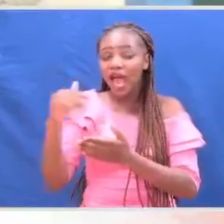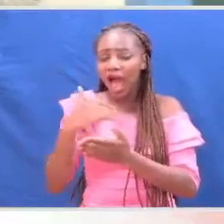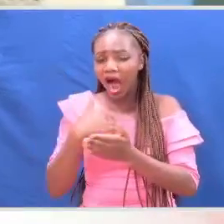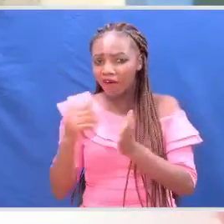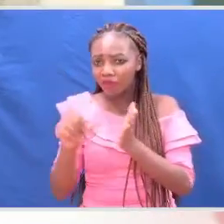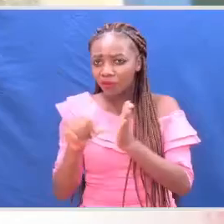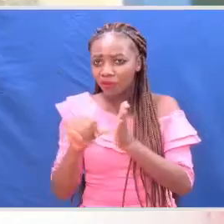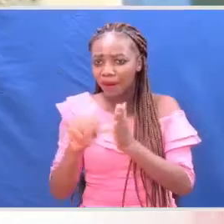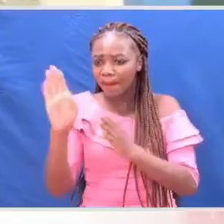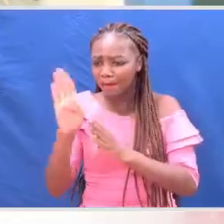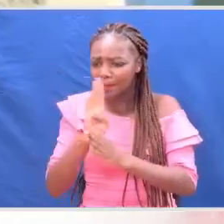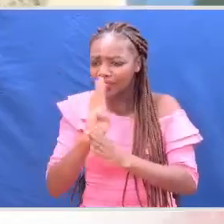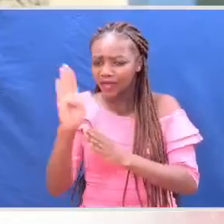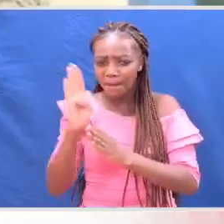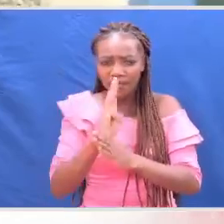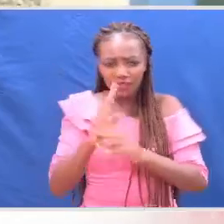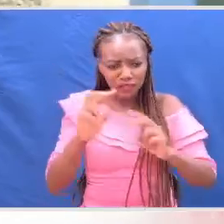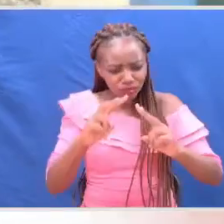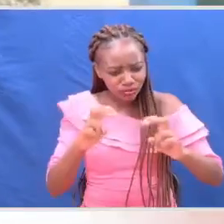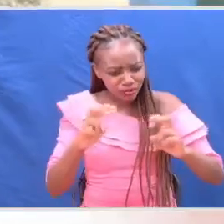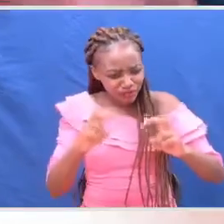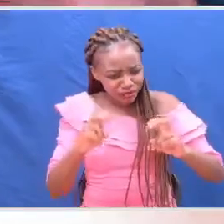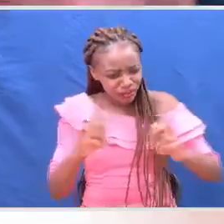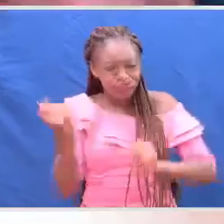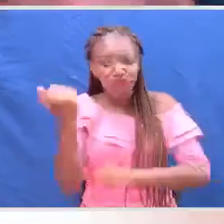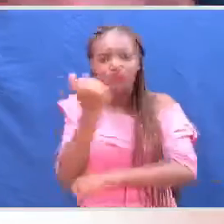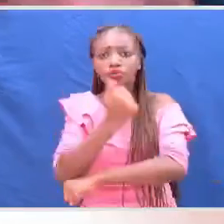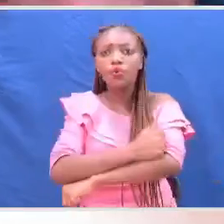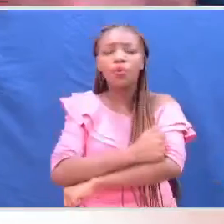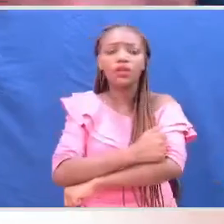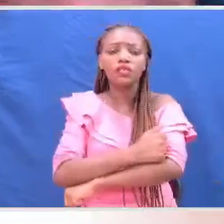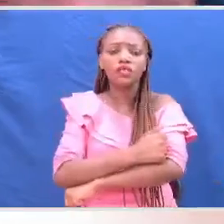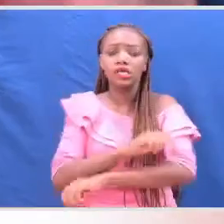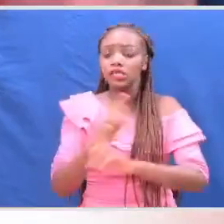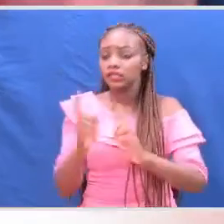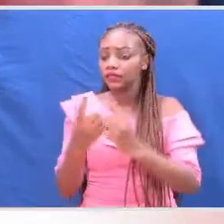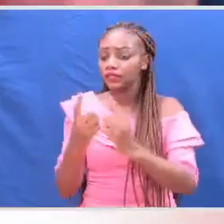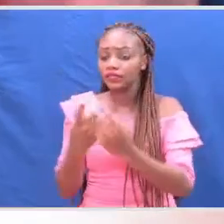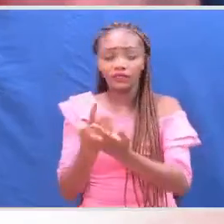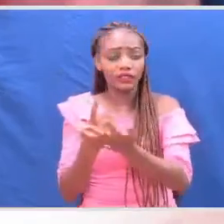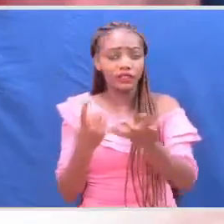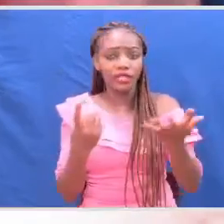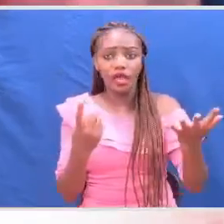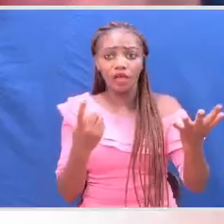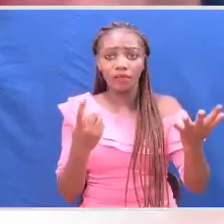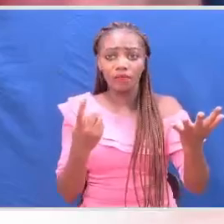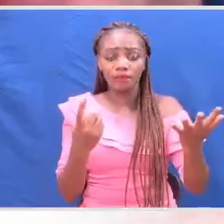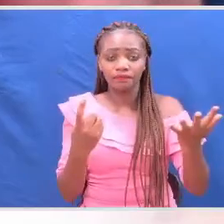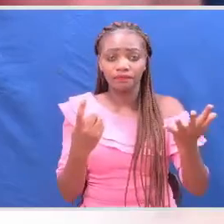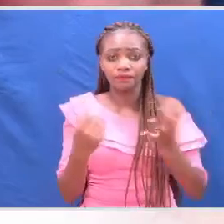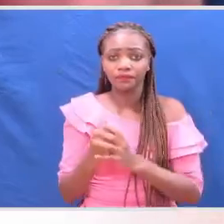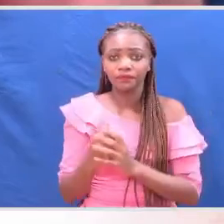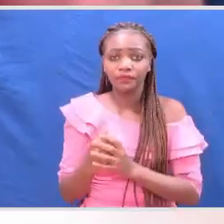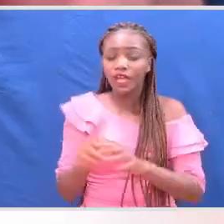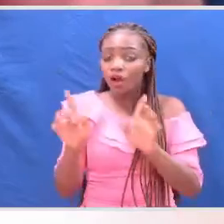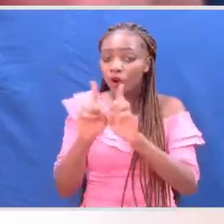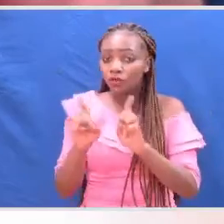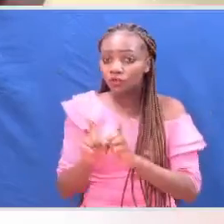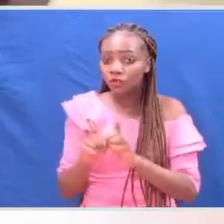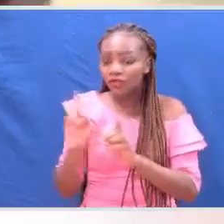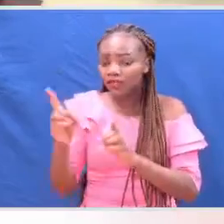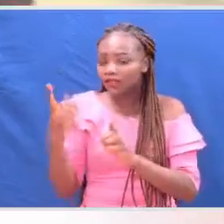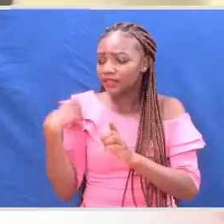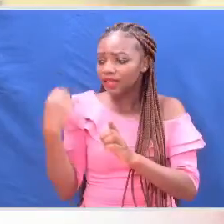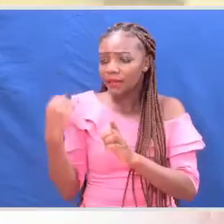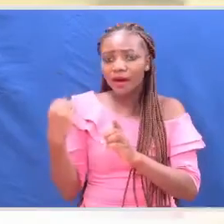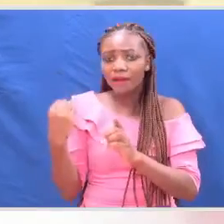kwenye pilka za kuwatafutia wanao nafasi katika shule mbalimbali katika muda huu wote. Kati ya idadi